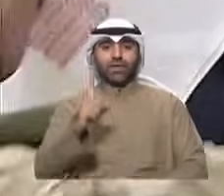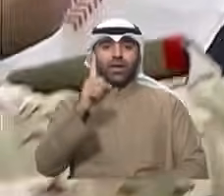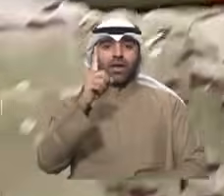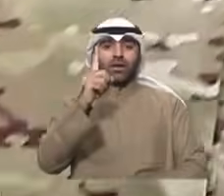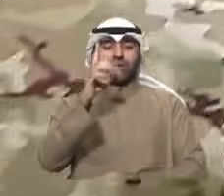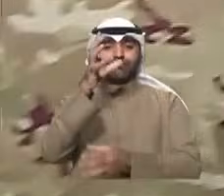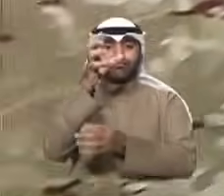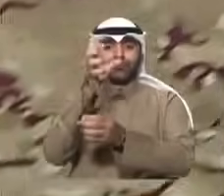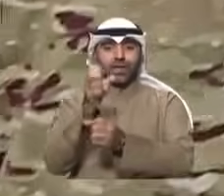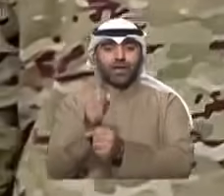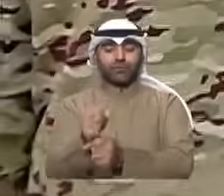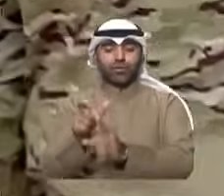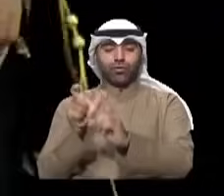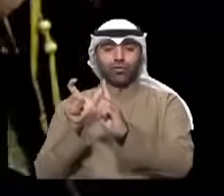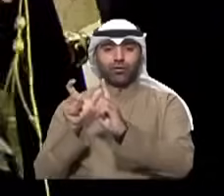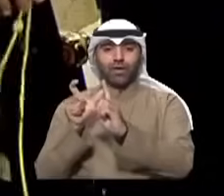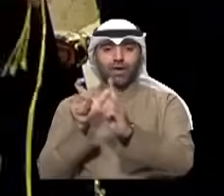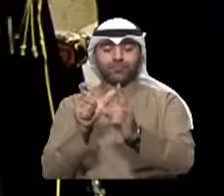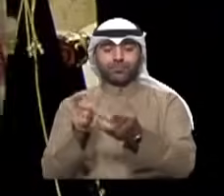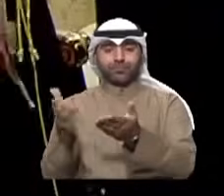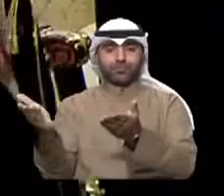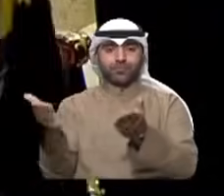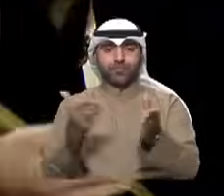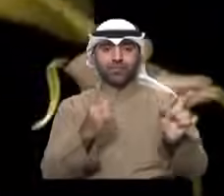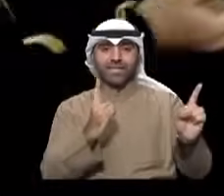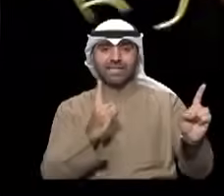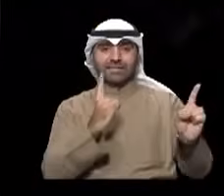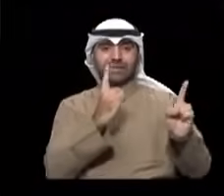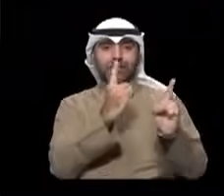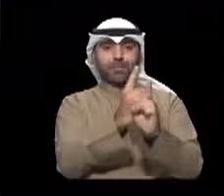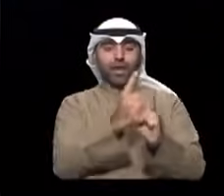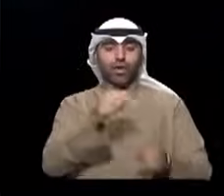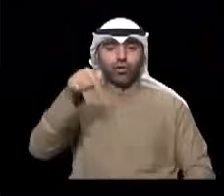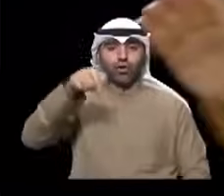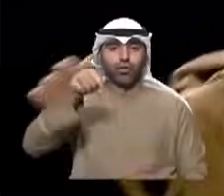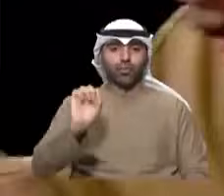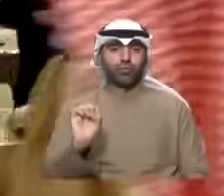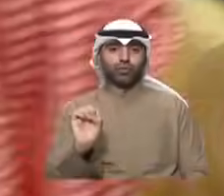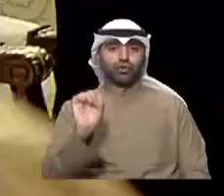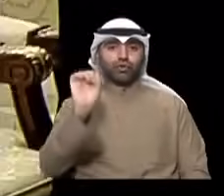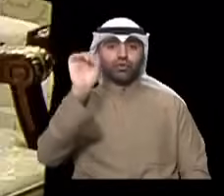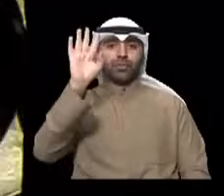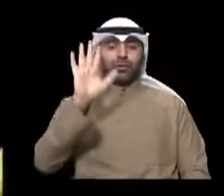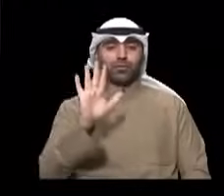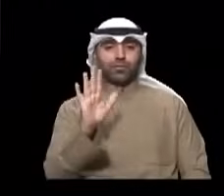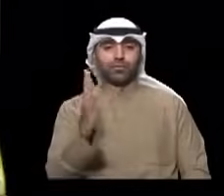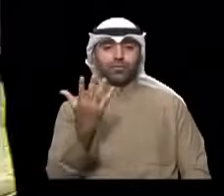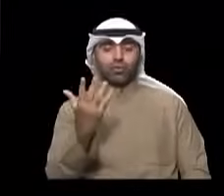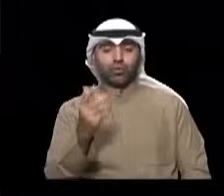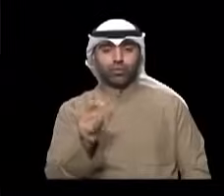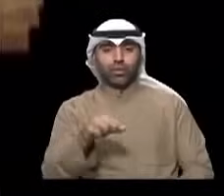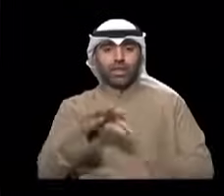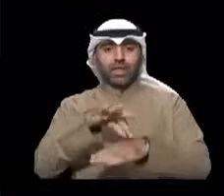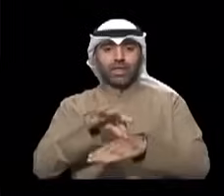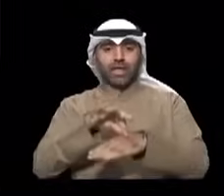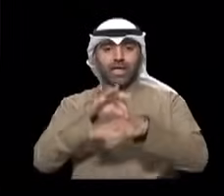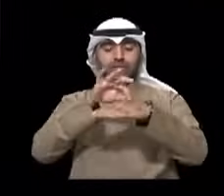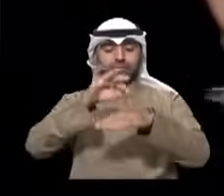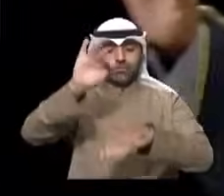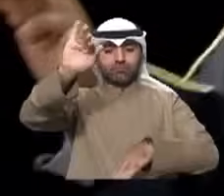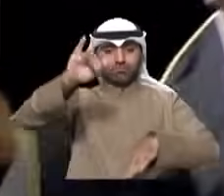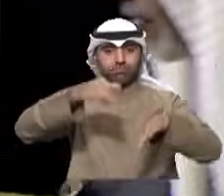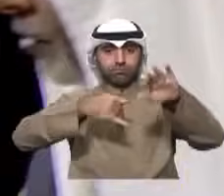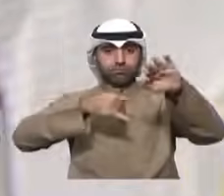واسره ال صباح الكرام في وديان اسره ال صباح بقصر بيان صباح اليوم جموعا من المواطنين